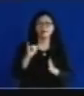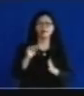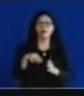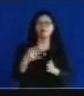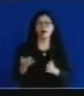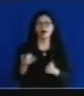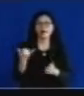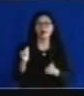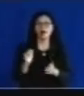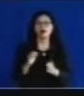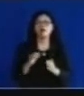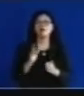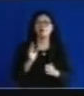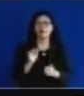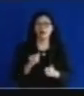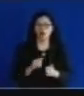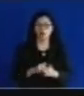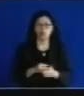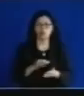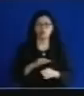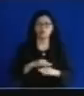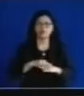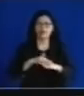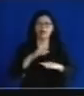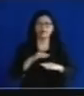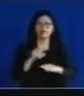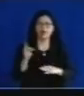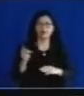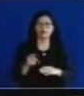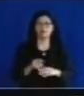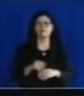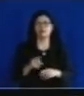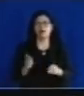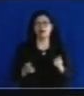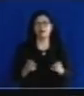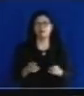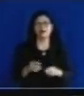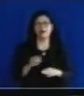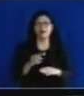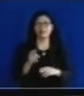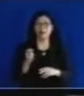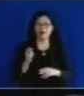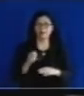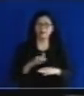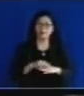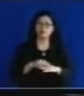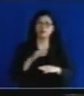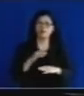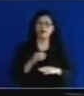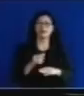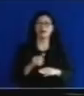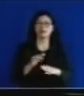dinaikkan? Kemudian berikutnya yang ketiga, apabila tarif itu perlu dinaikkan,